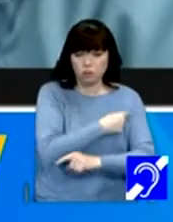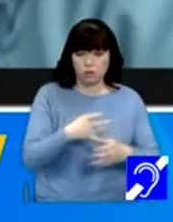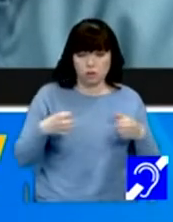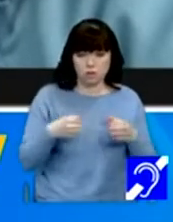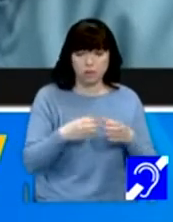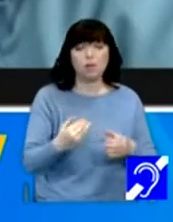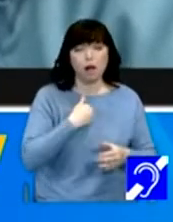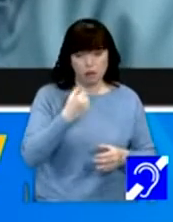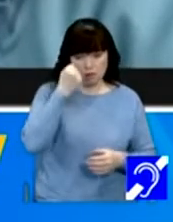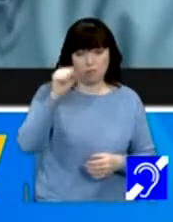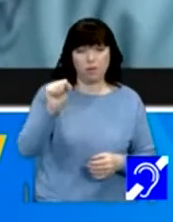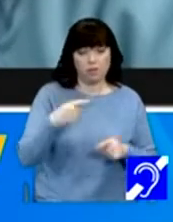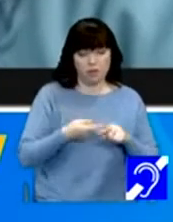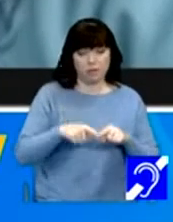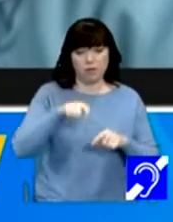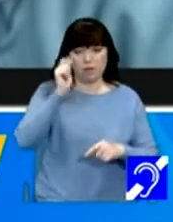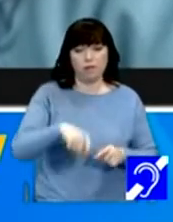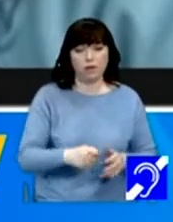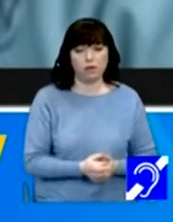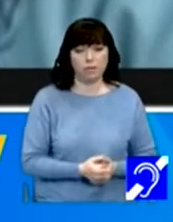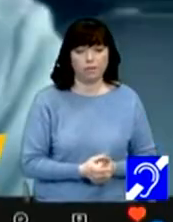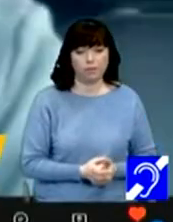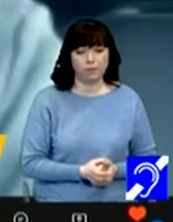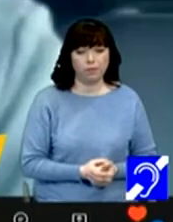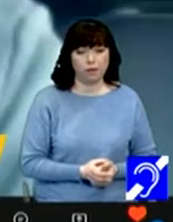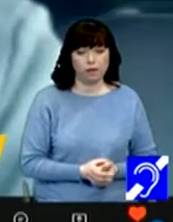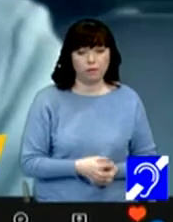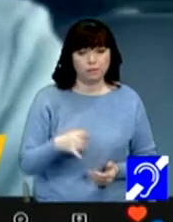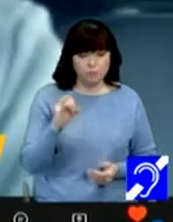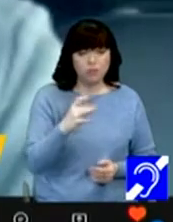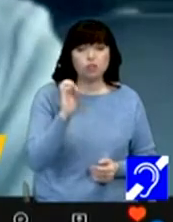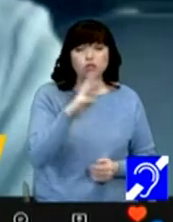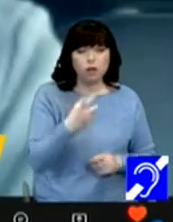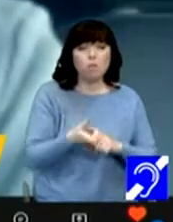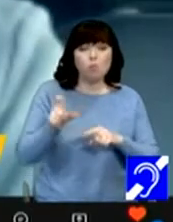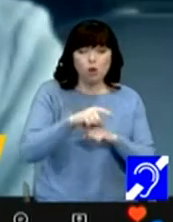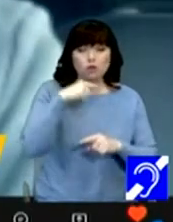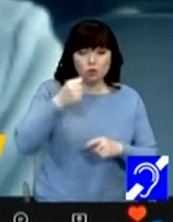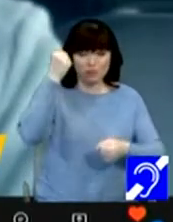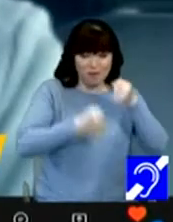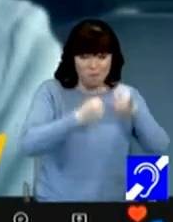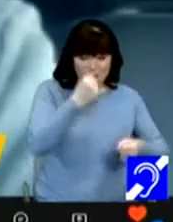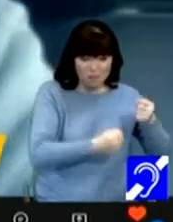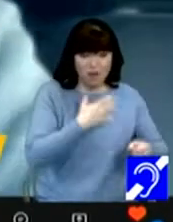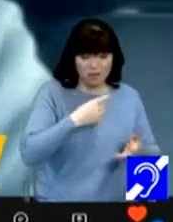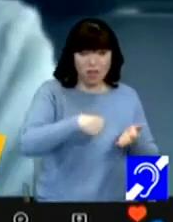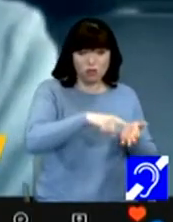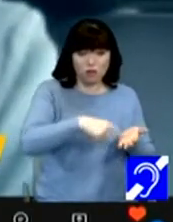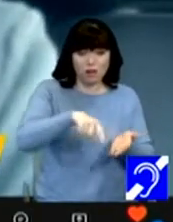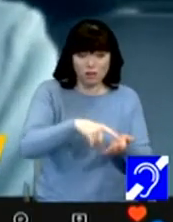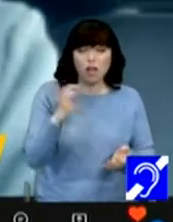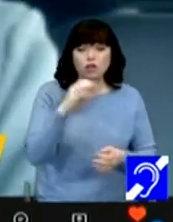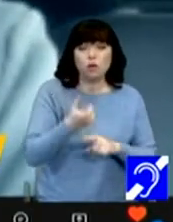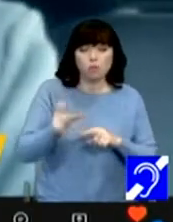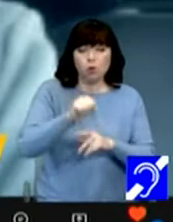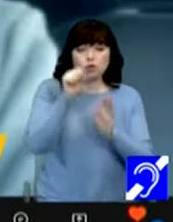хотят победить в этой войне. И чем больше русские бомбят наши города, чем больше они убивают